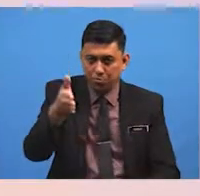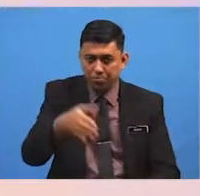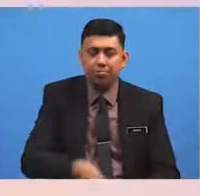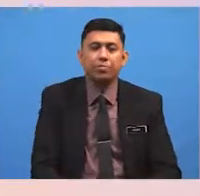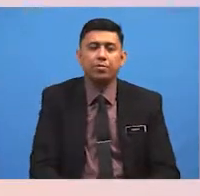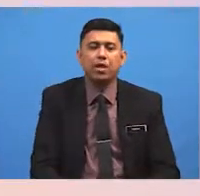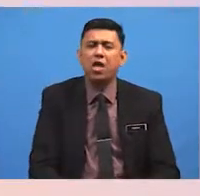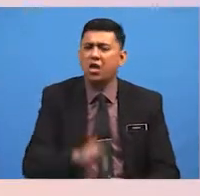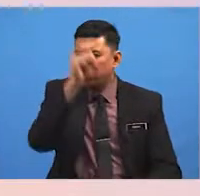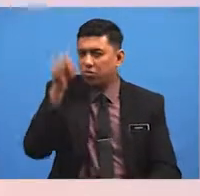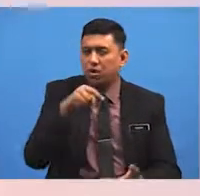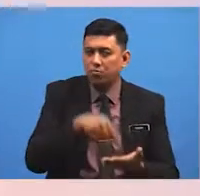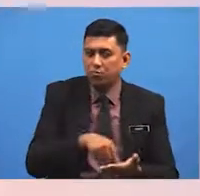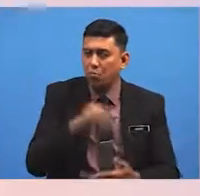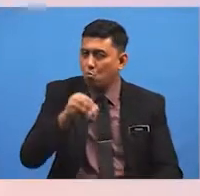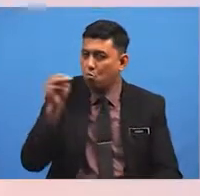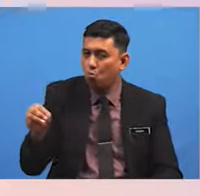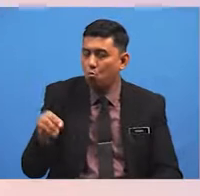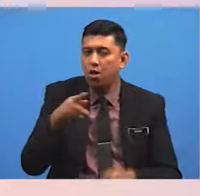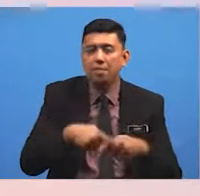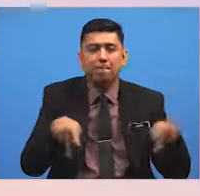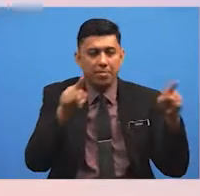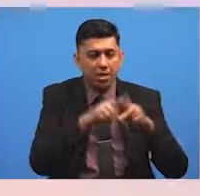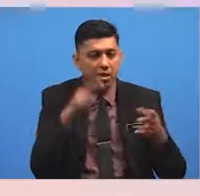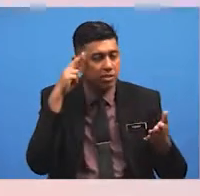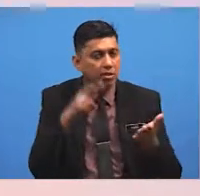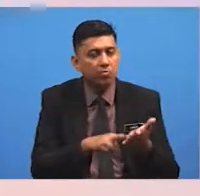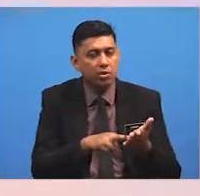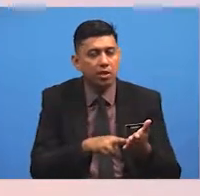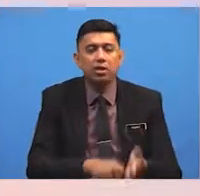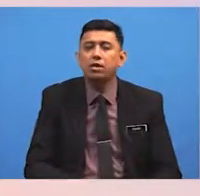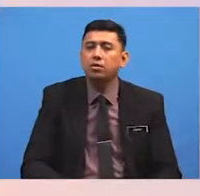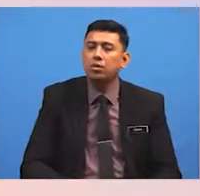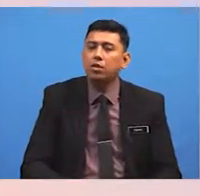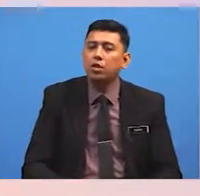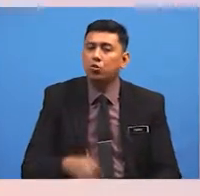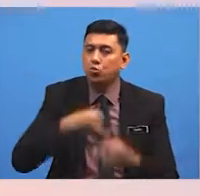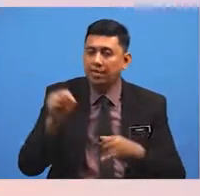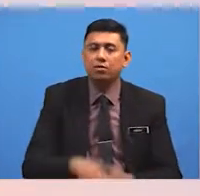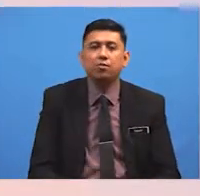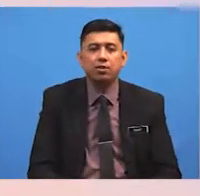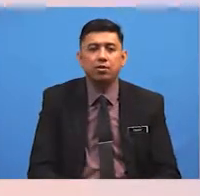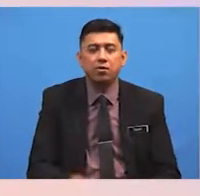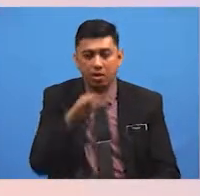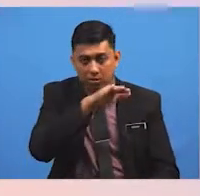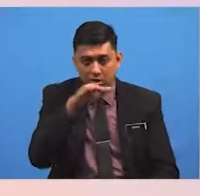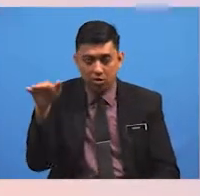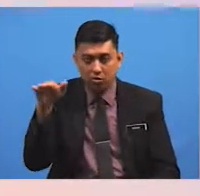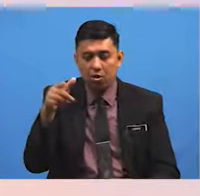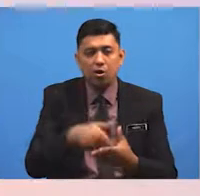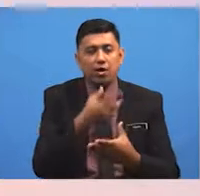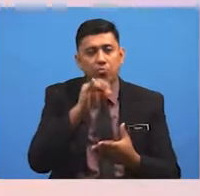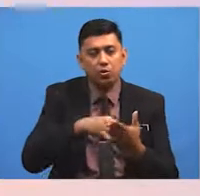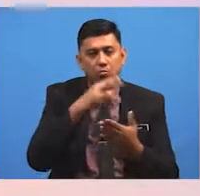soalan ini murid-murid perlu rekrut dan Ibu cireng jualan laju bulan